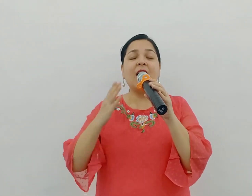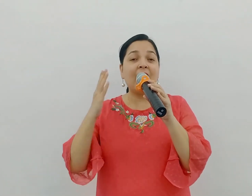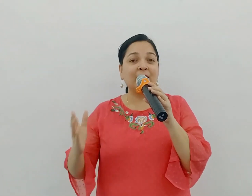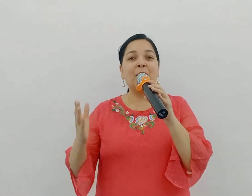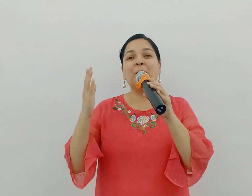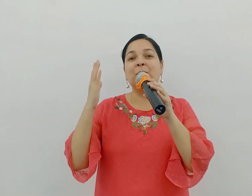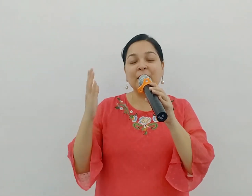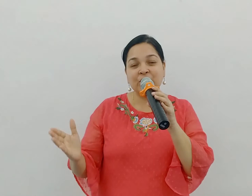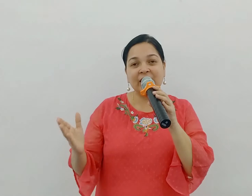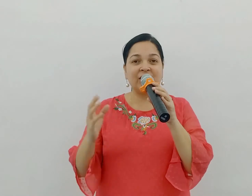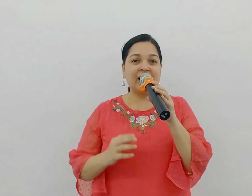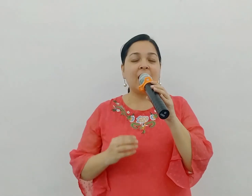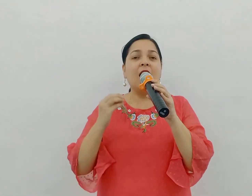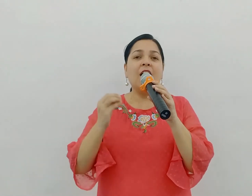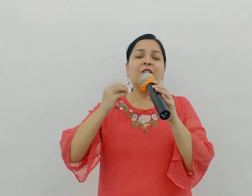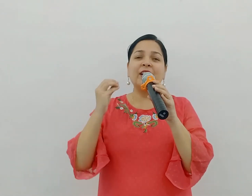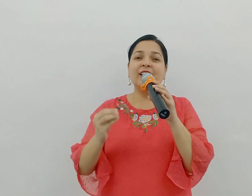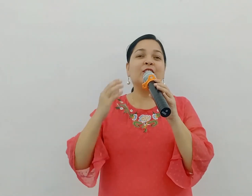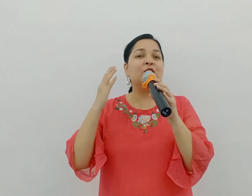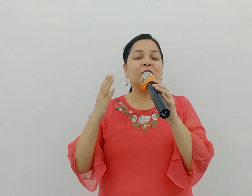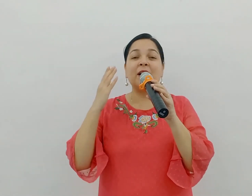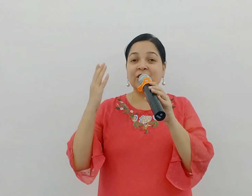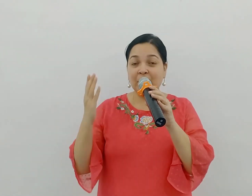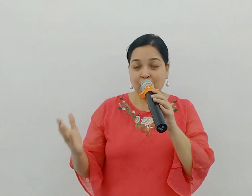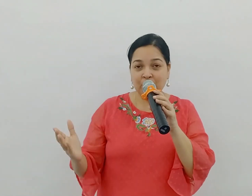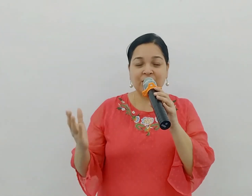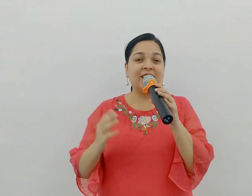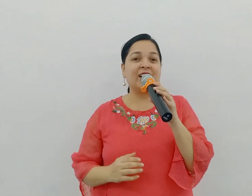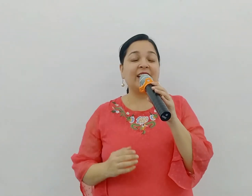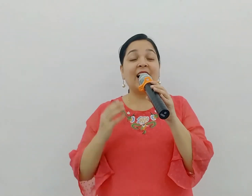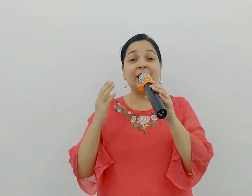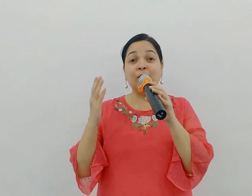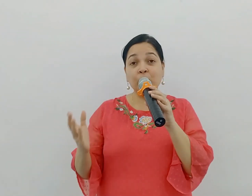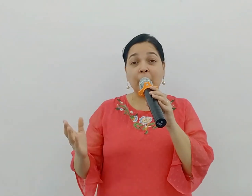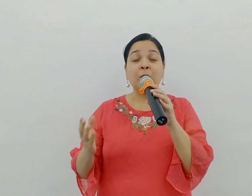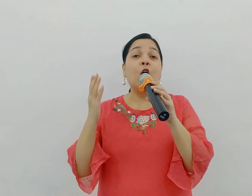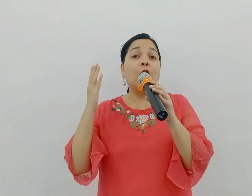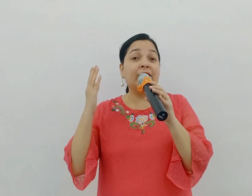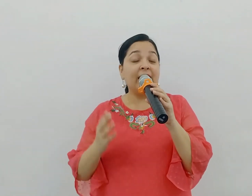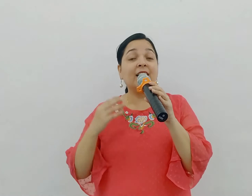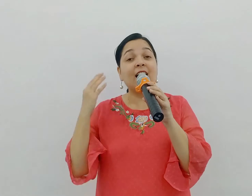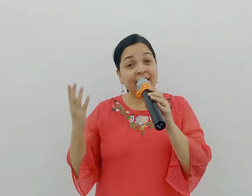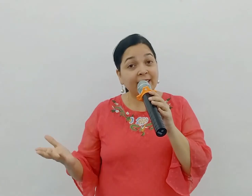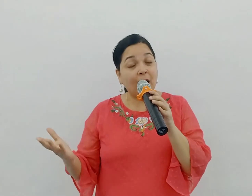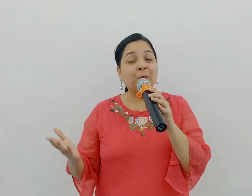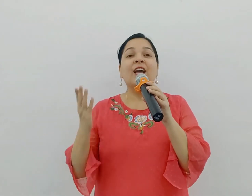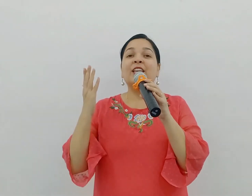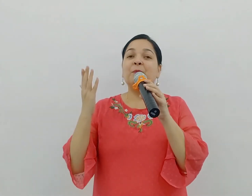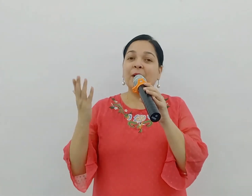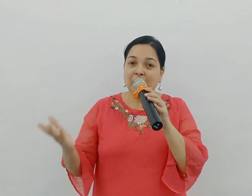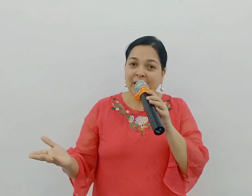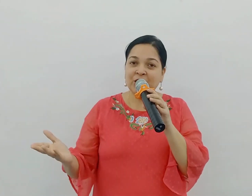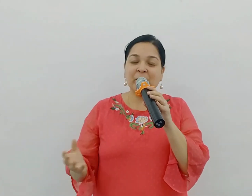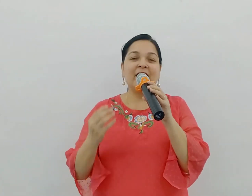हर आत्मा बचनी चाहिए, हर व्यक्ति तक सुसमाचार पहुंचना चाहिए। हालेलुया। और यही कारण था